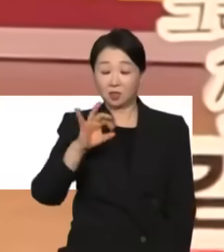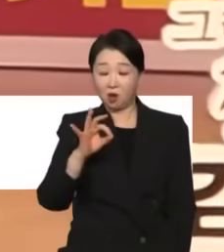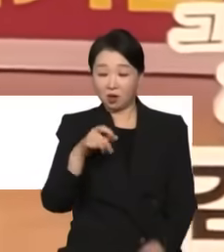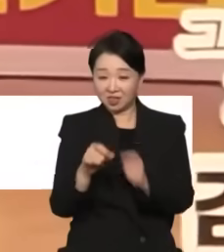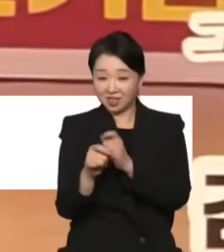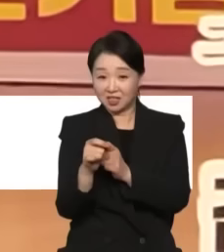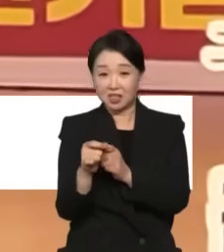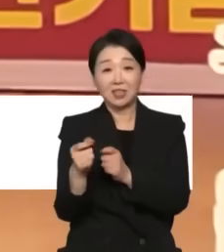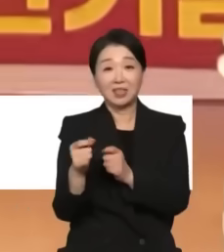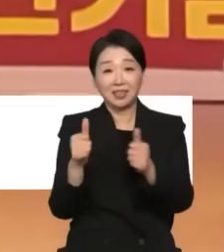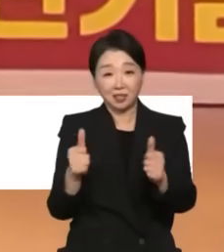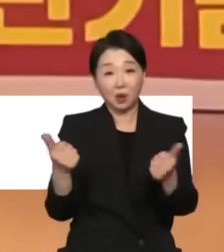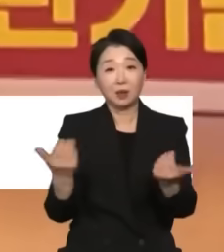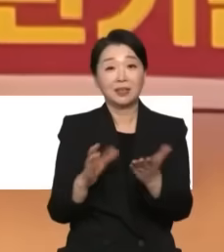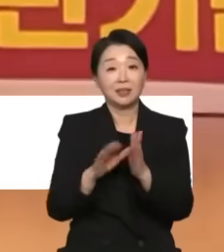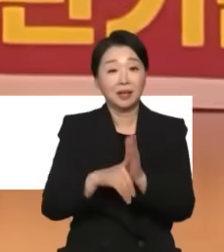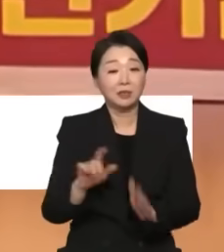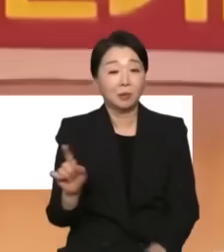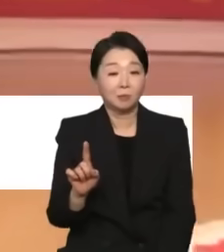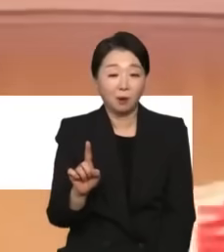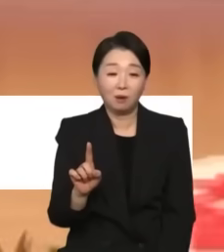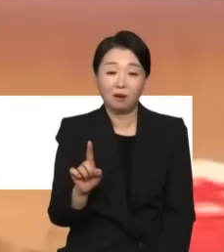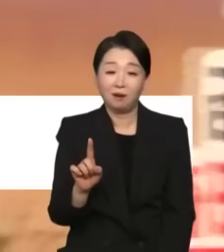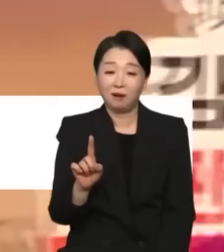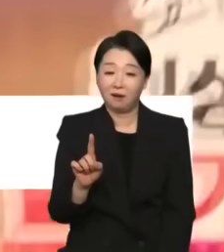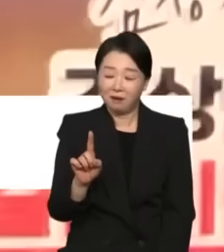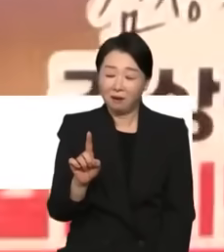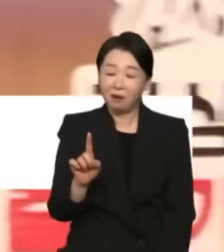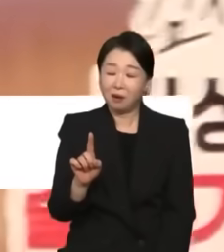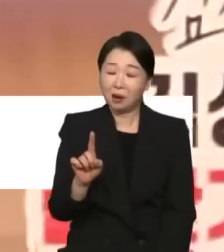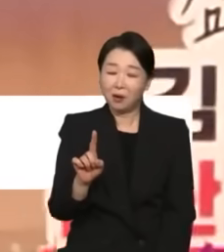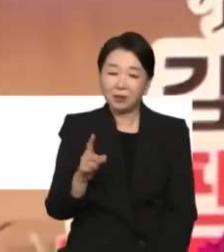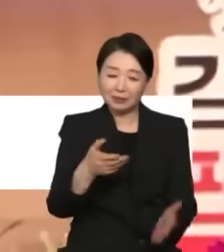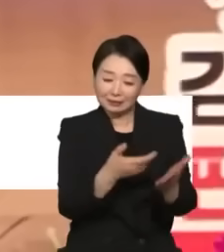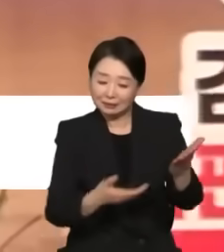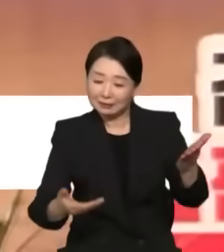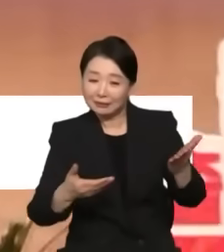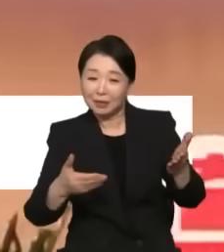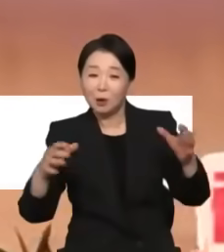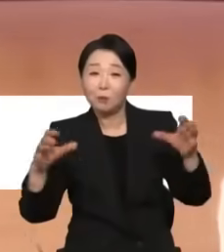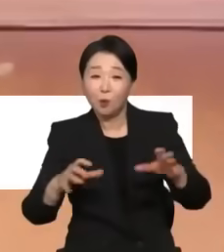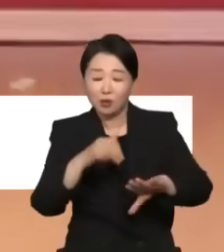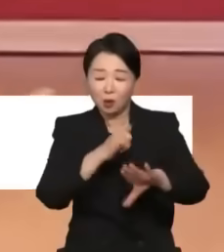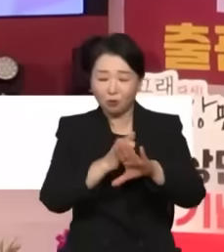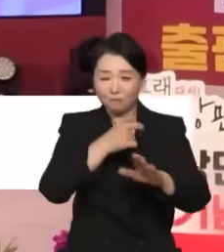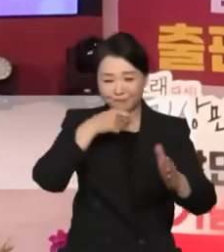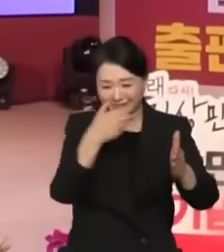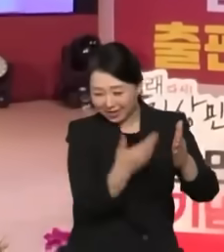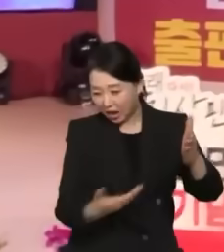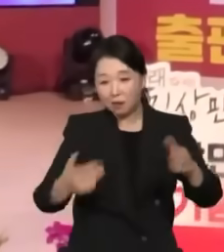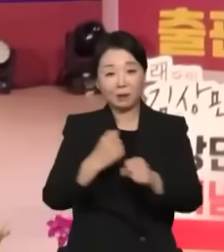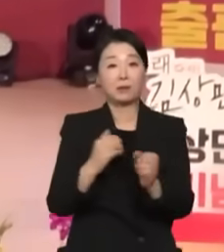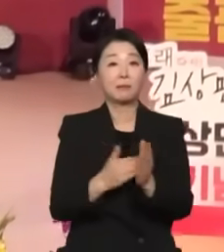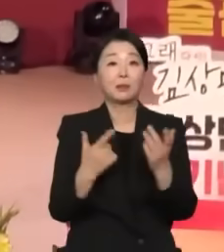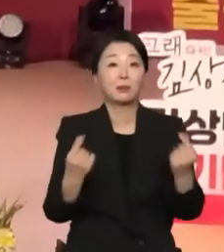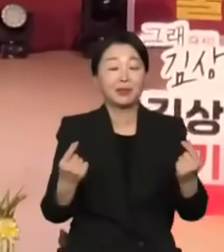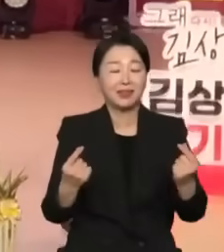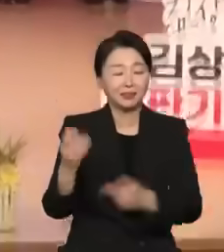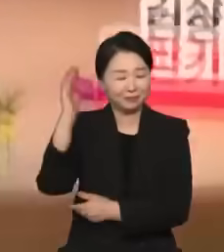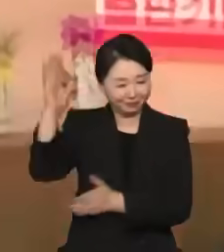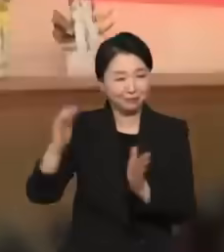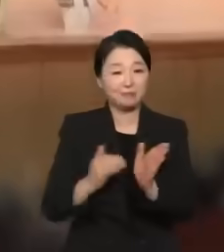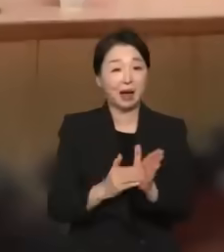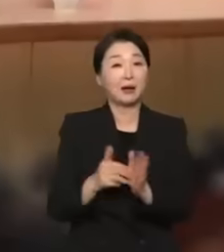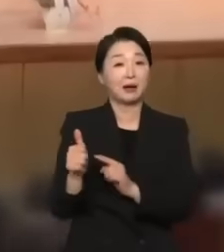그래서 그런 얘기를 했었는데 그때 실계천들이 모여서 결국에는 강을 만나고 발언을 마친 김